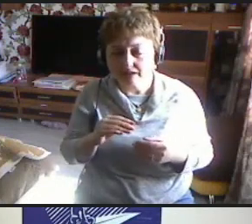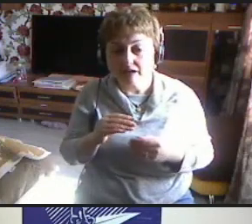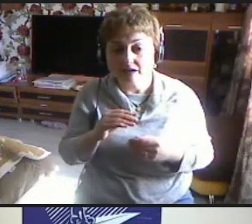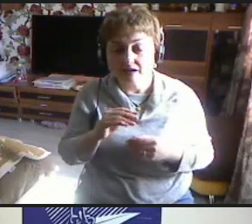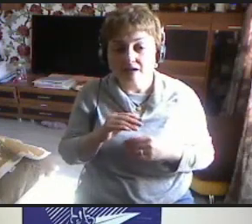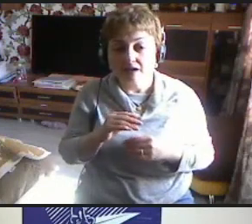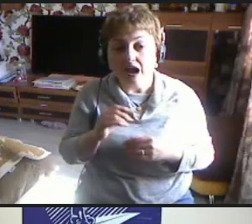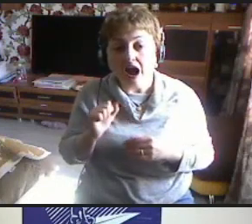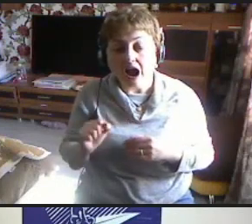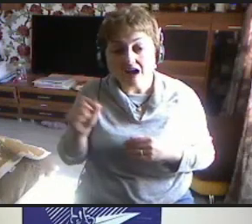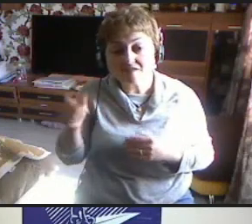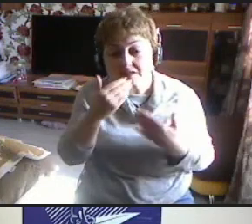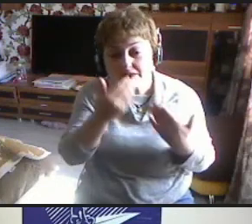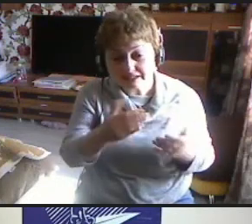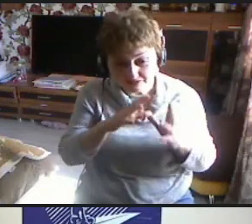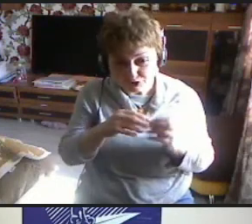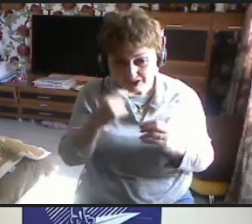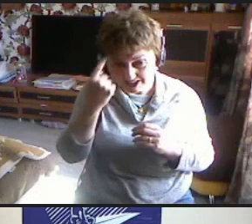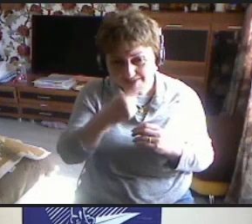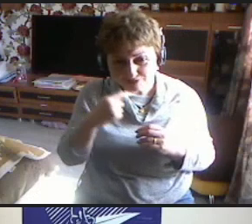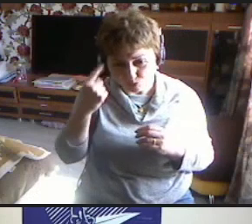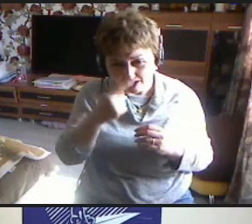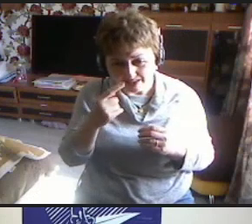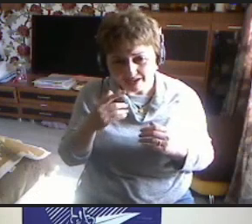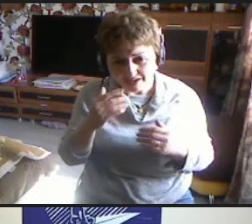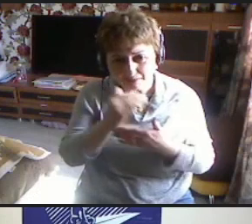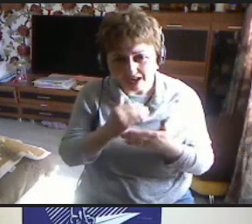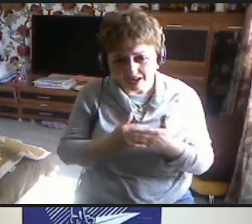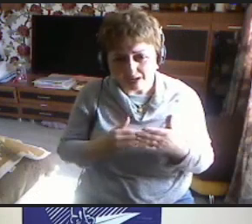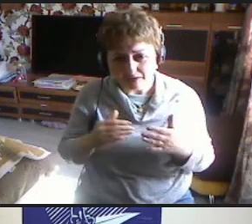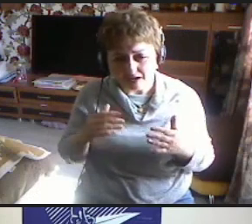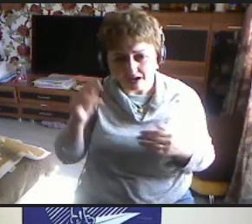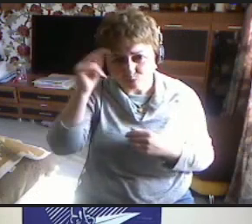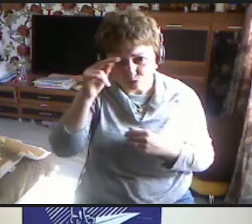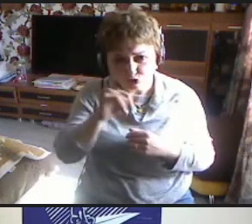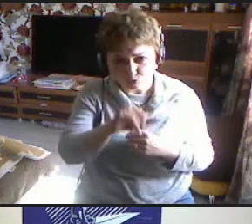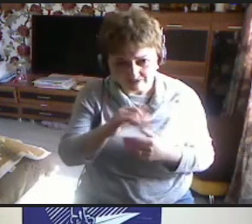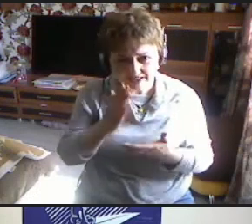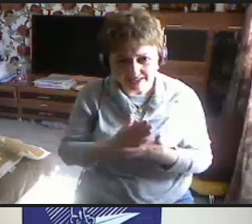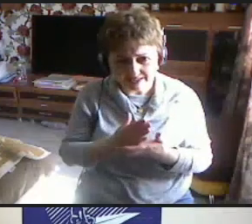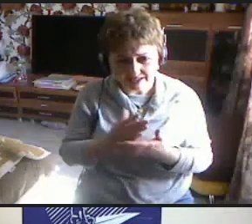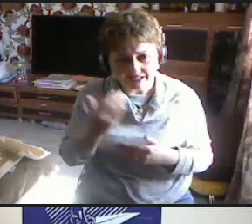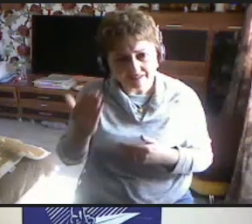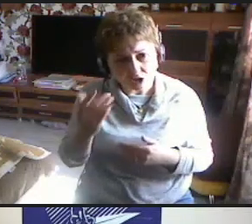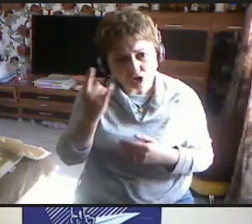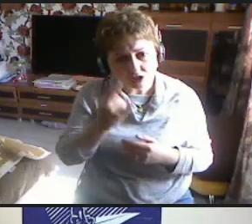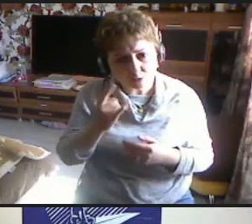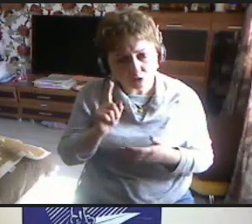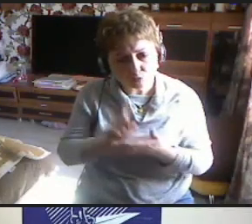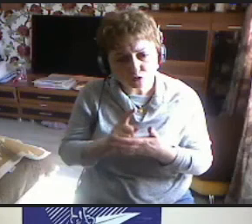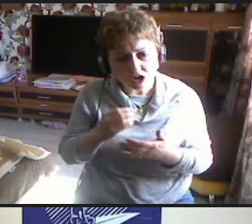Спросите вообще, индивидуальная программа обучения у вашего ребенка есть? И ваш ребенок должен оцениваться и сравниваться